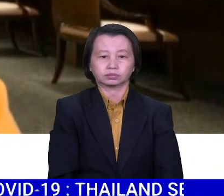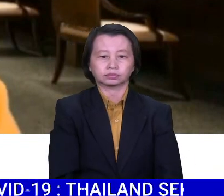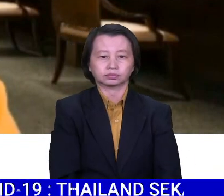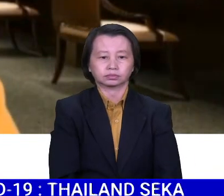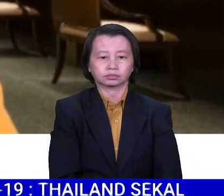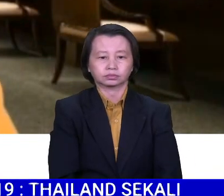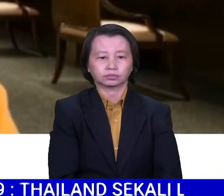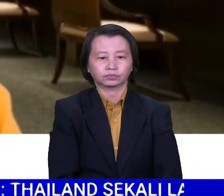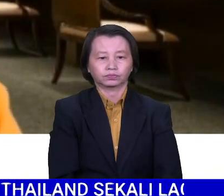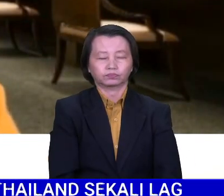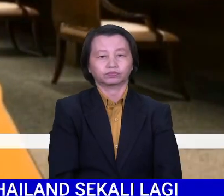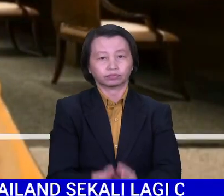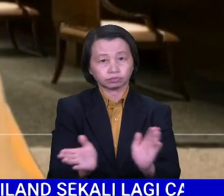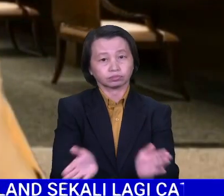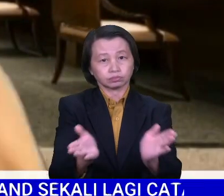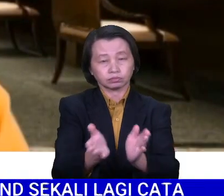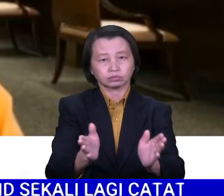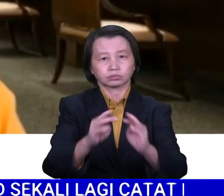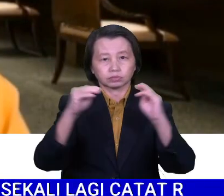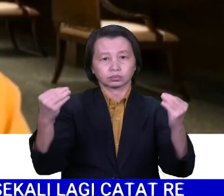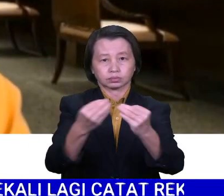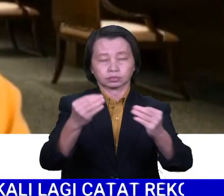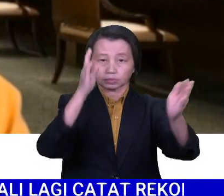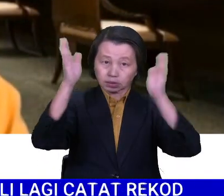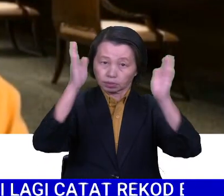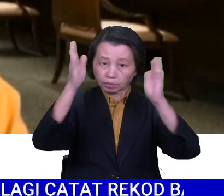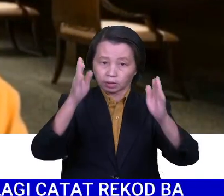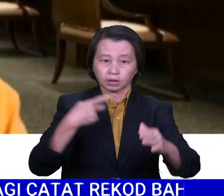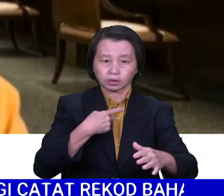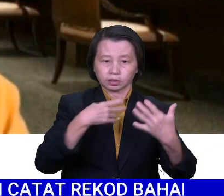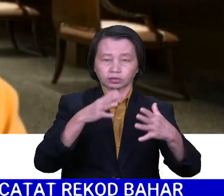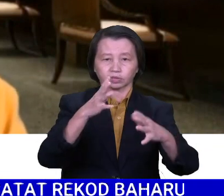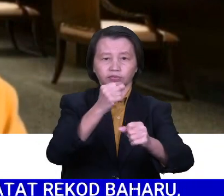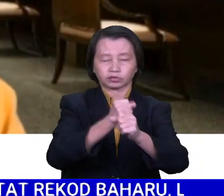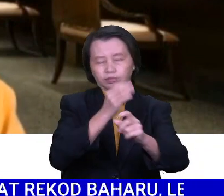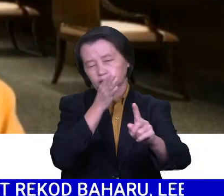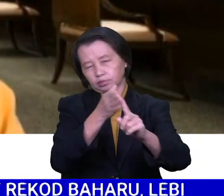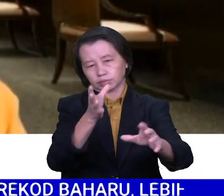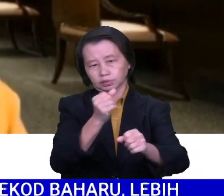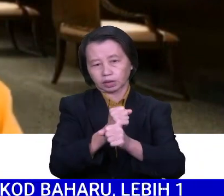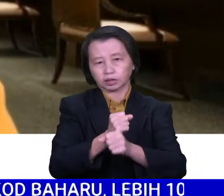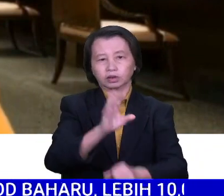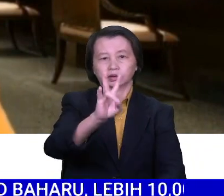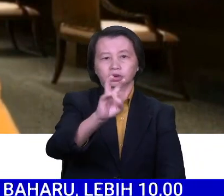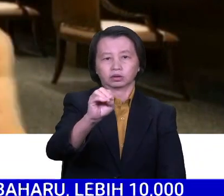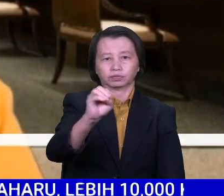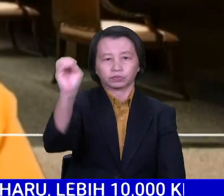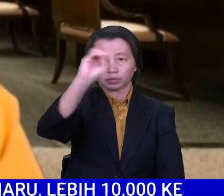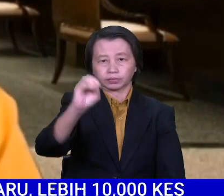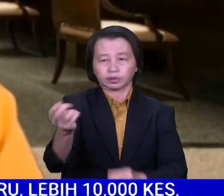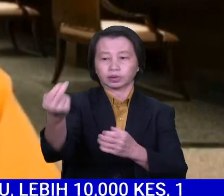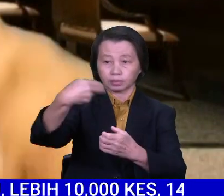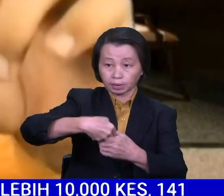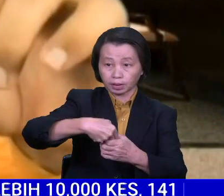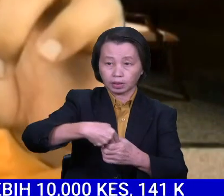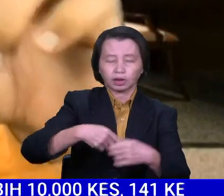korban rangsangkan daripada masyarakat Malaysia kita telah capai target 70% penyertaan masih ada